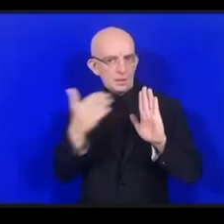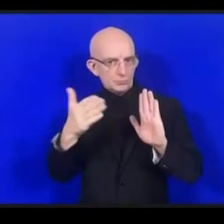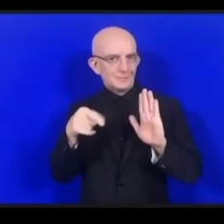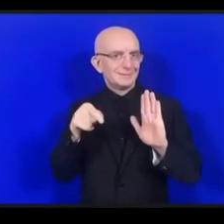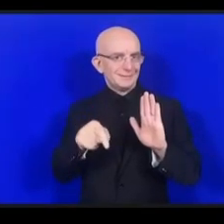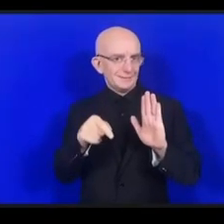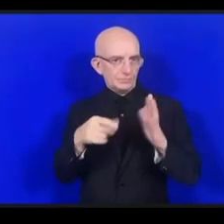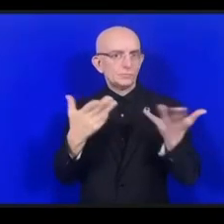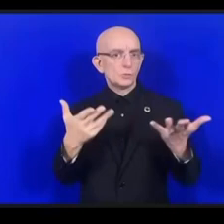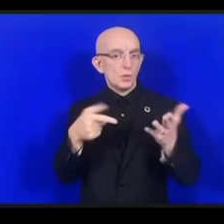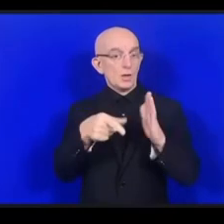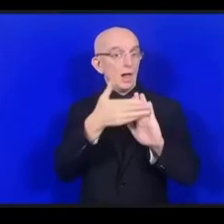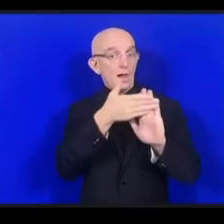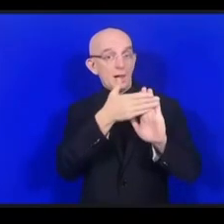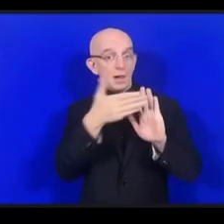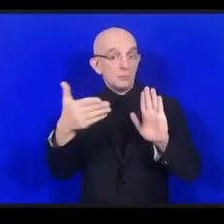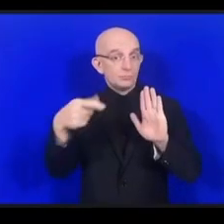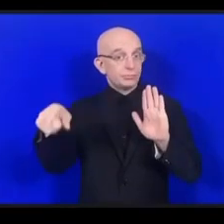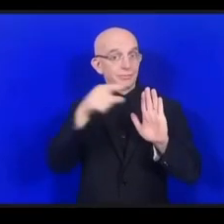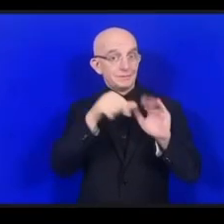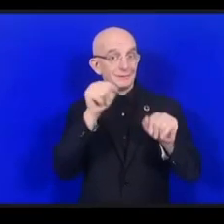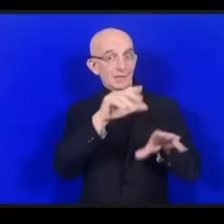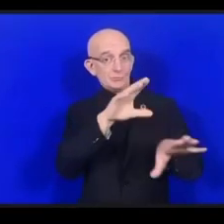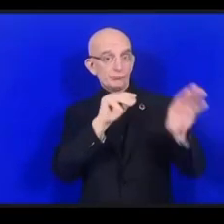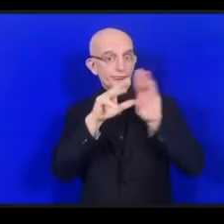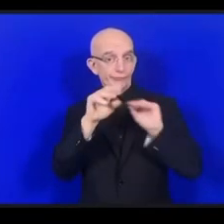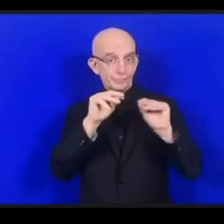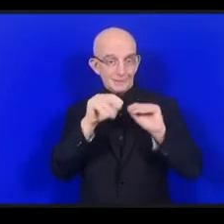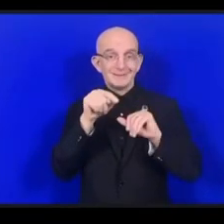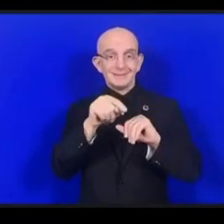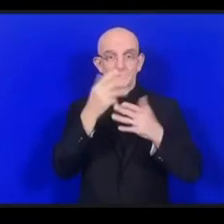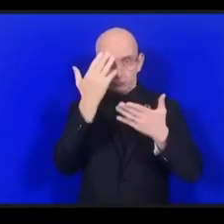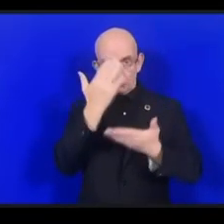能够给公众